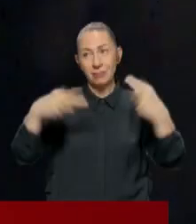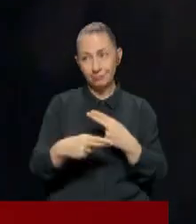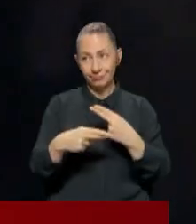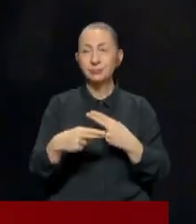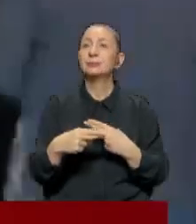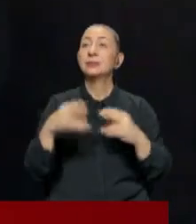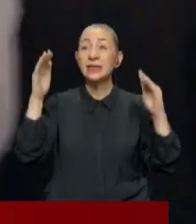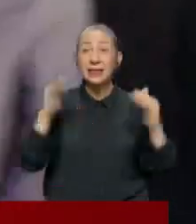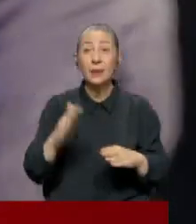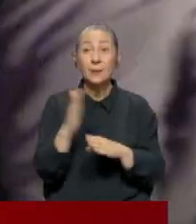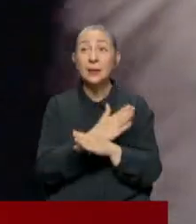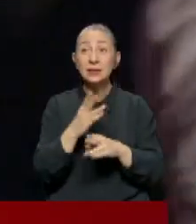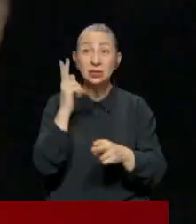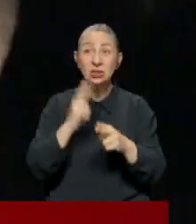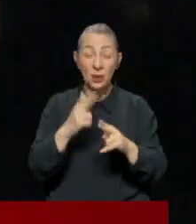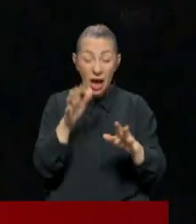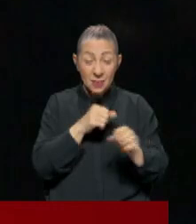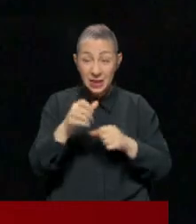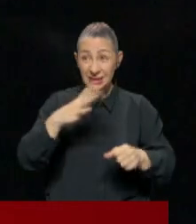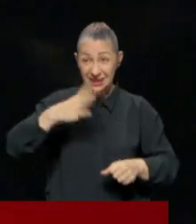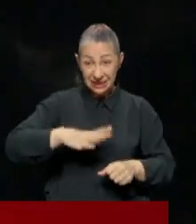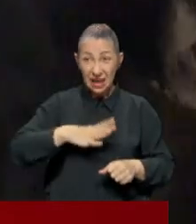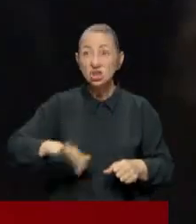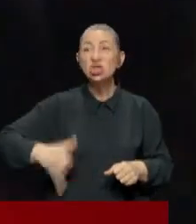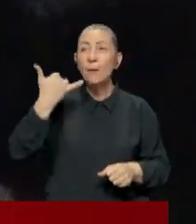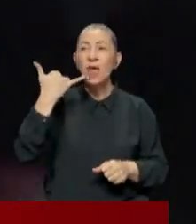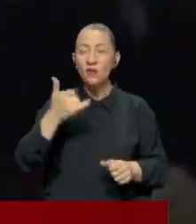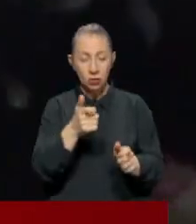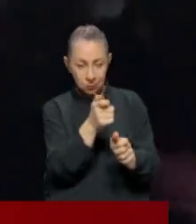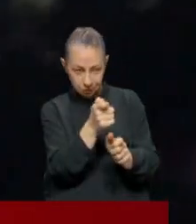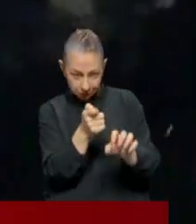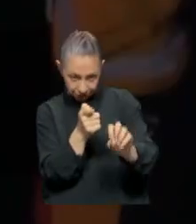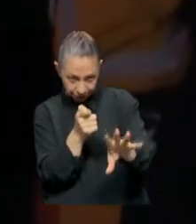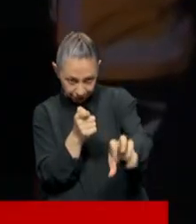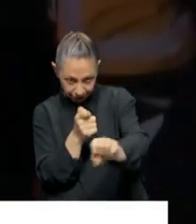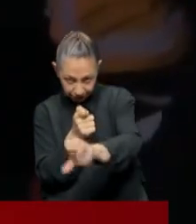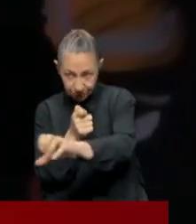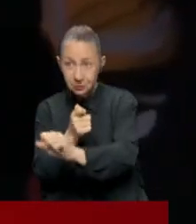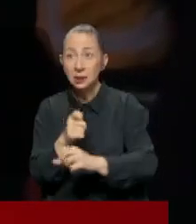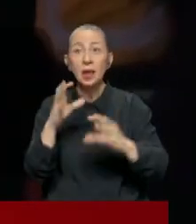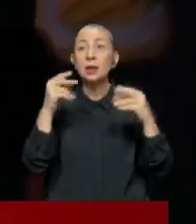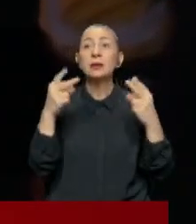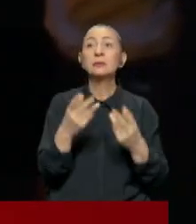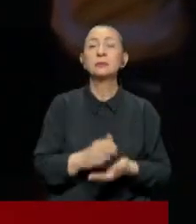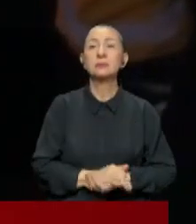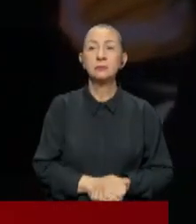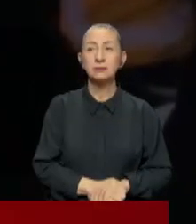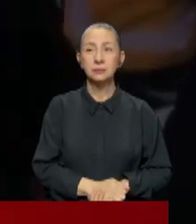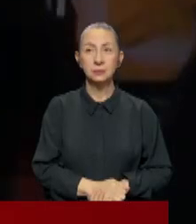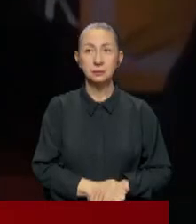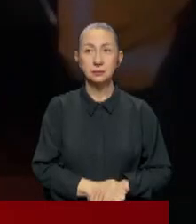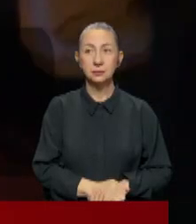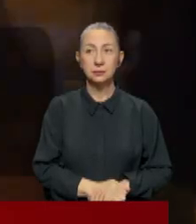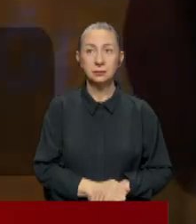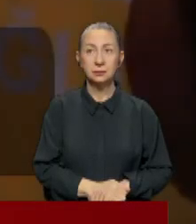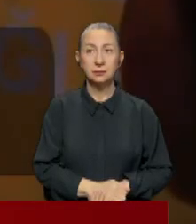kesildi. İndirimli ürünleri bir an önce almak isteyenler cep telefonuyla devam etti alışverişe. Elektriği niye kestiler? Elektriği herkes alsın